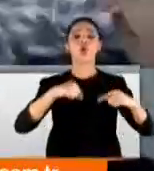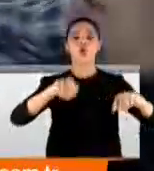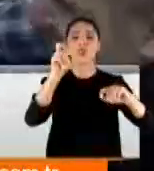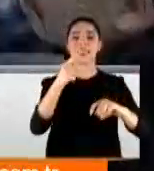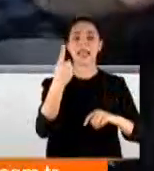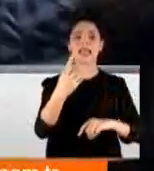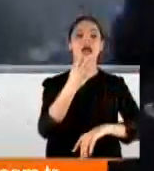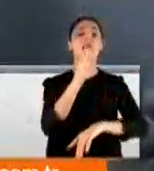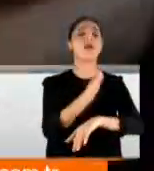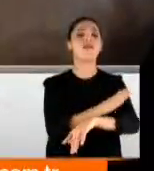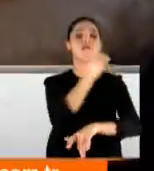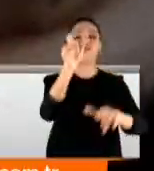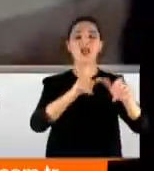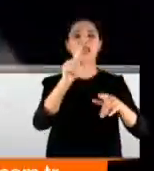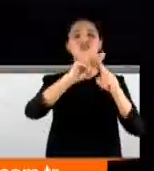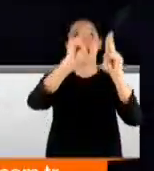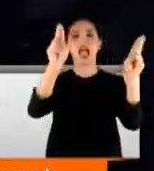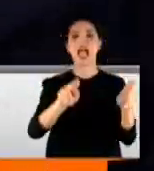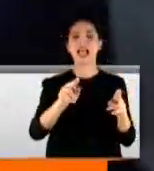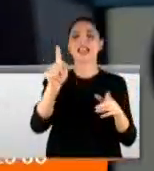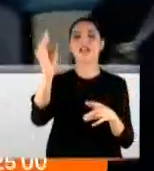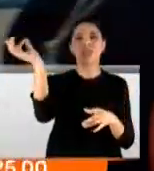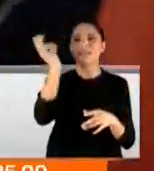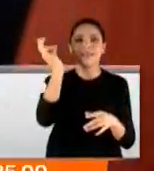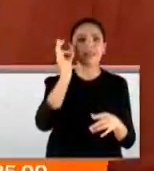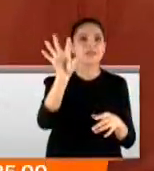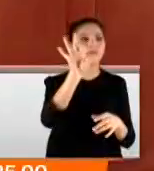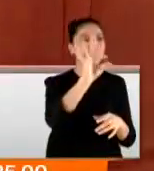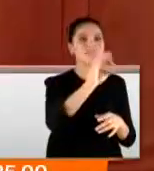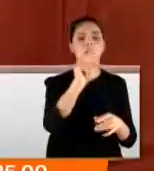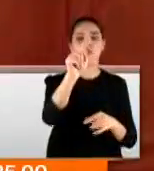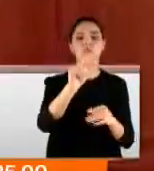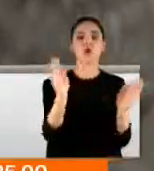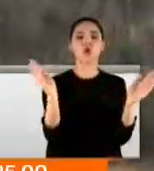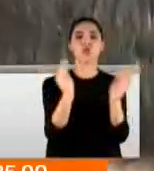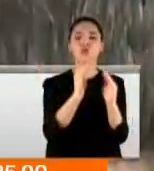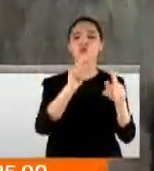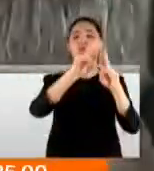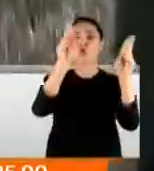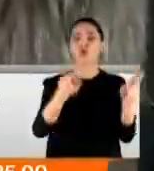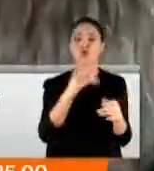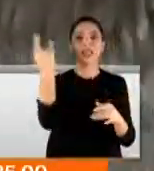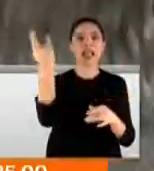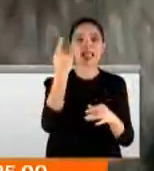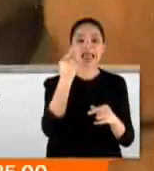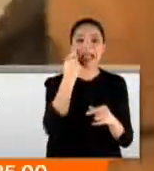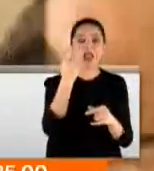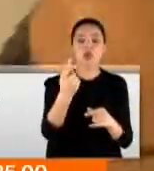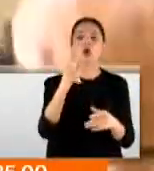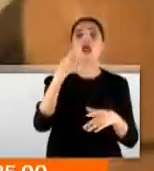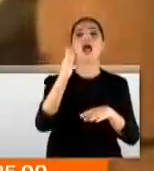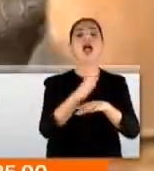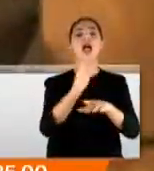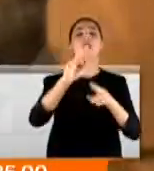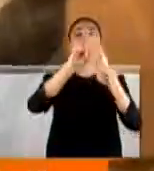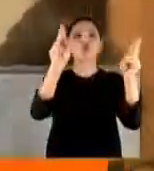şehirde esnafları dinlediğini belirtti. O kurulun şimdi de küçük ve orta ölçekli işletmeleri gezdiğini anlattı. Esnaf raporunun